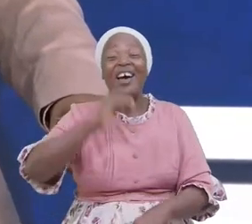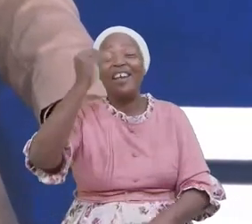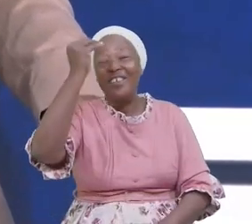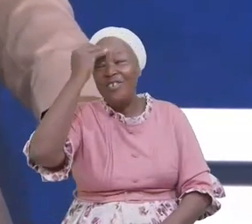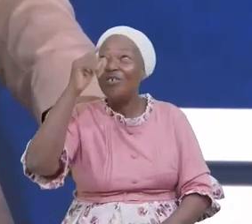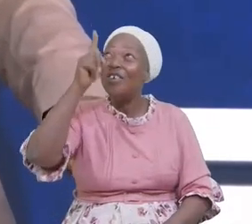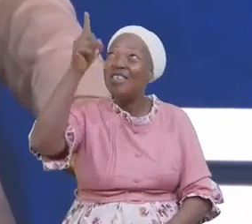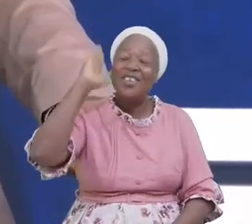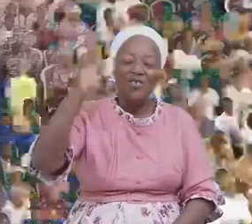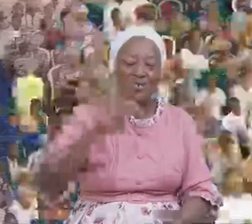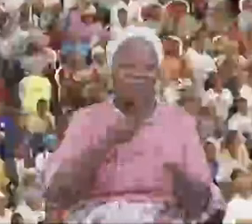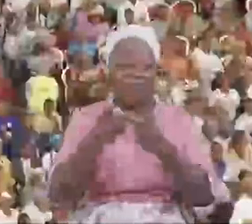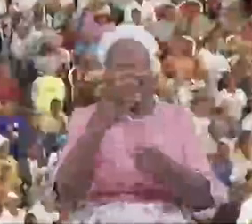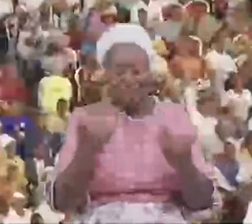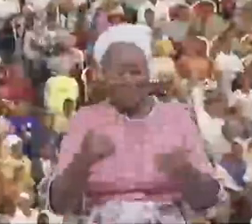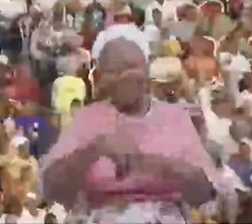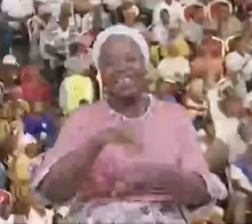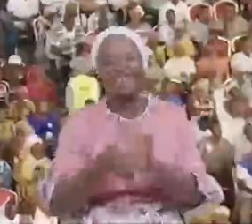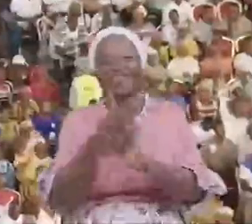parce que je sais qu'il va te visiter ce soir,